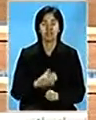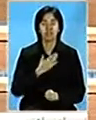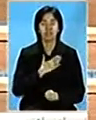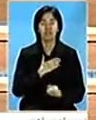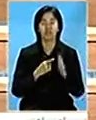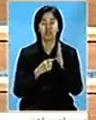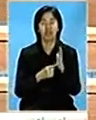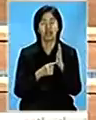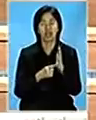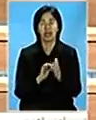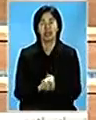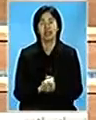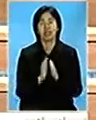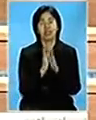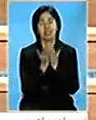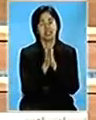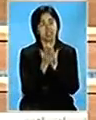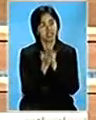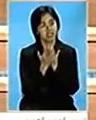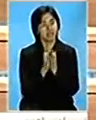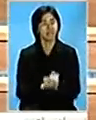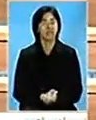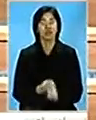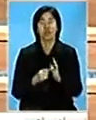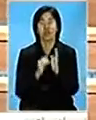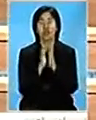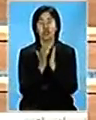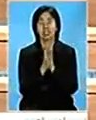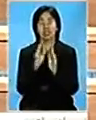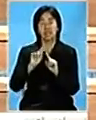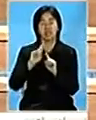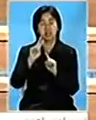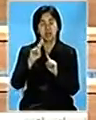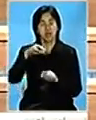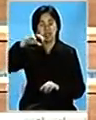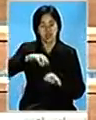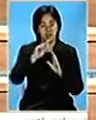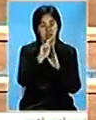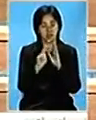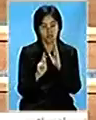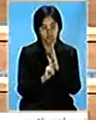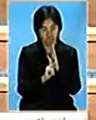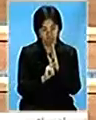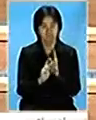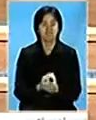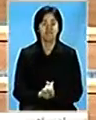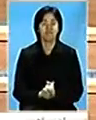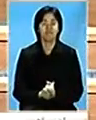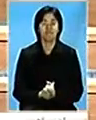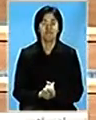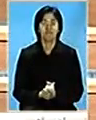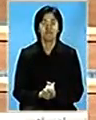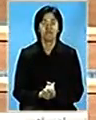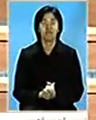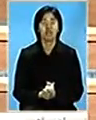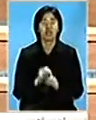างเช่นหนังสือเล่มหนึ่งท่านประธานครับเป็นเล่มที่สองของสำนักกฎหมายอัมสเตอร์ดัมแอนด์เปลอฟเ